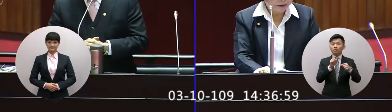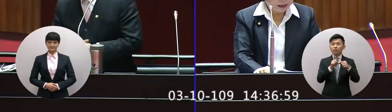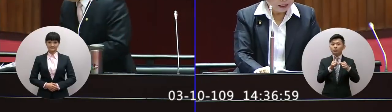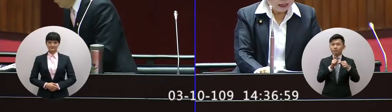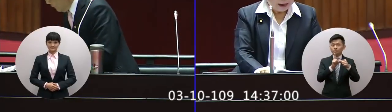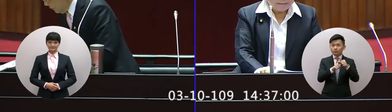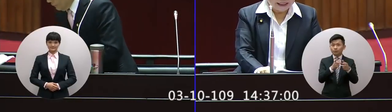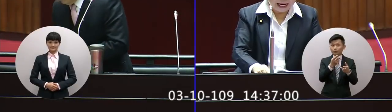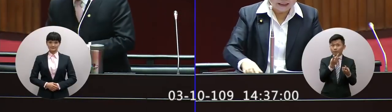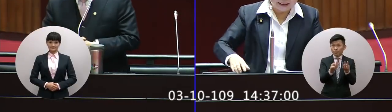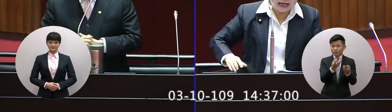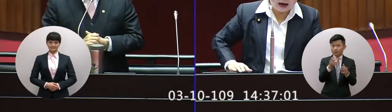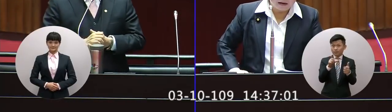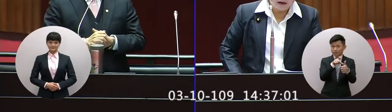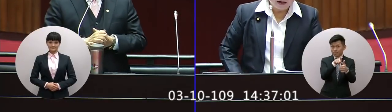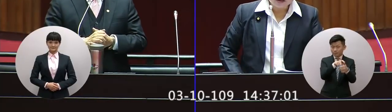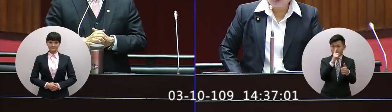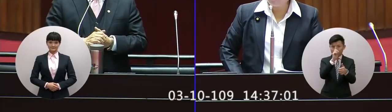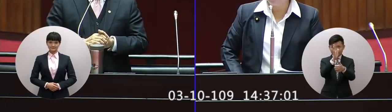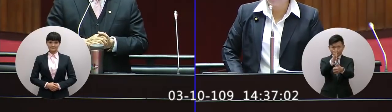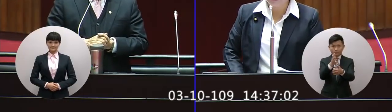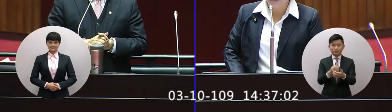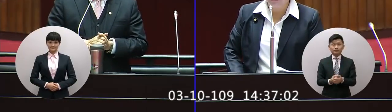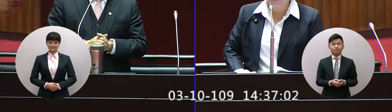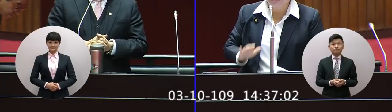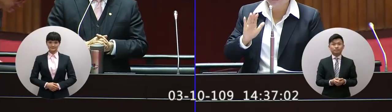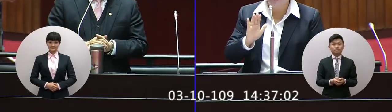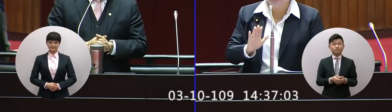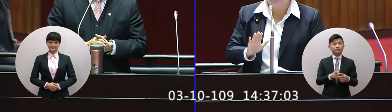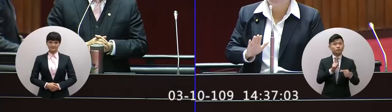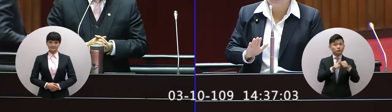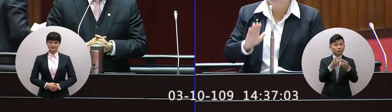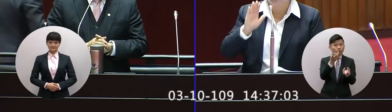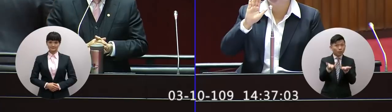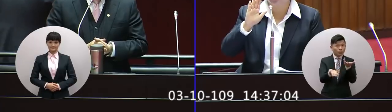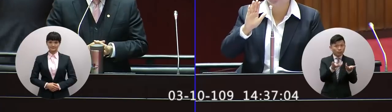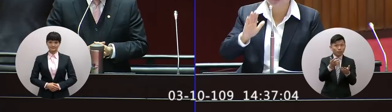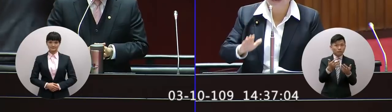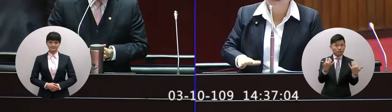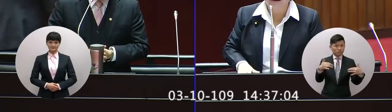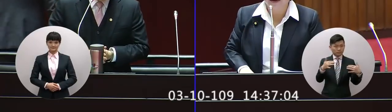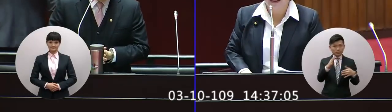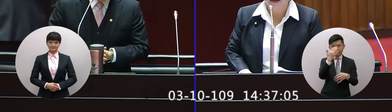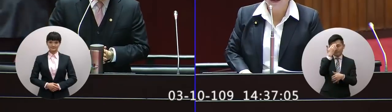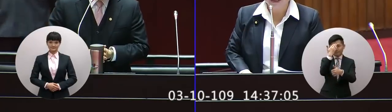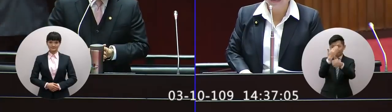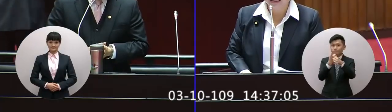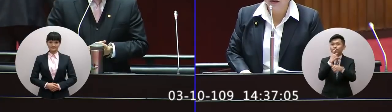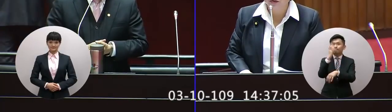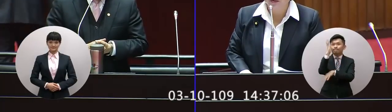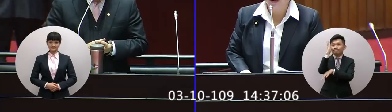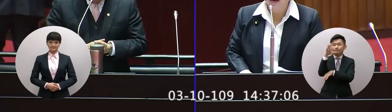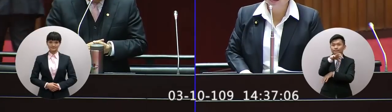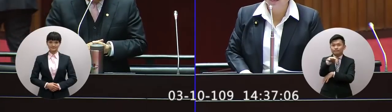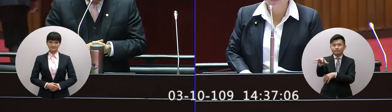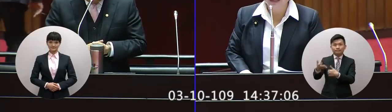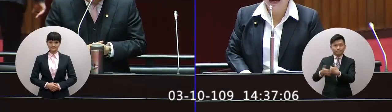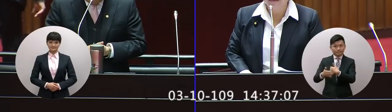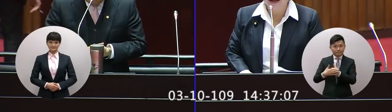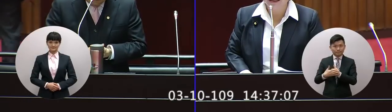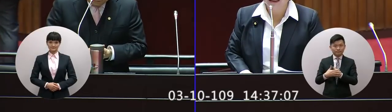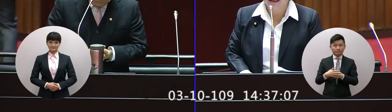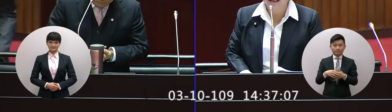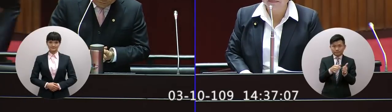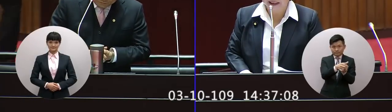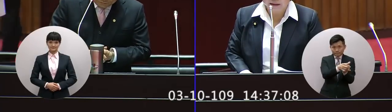就中火的议题，本席要请教中火的议题有几个事情要请中央单位来协助。中